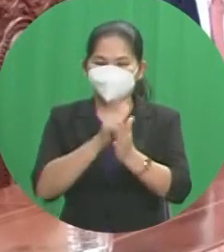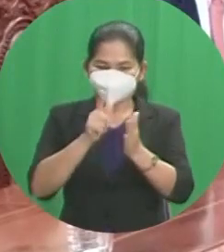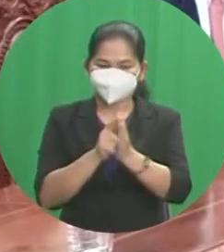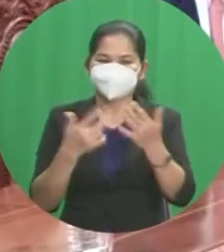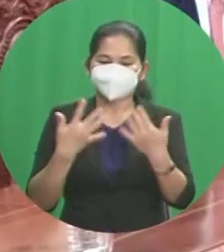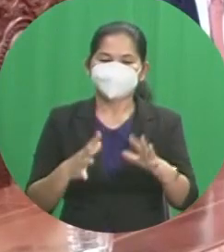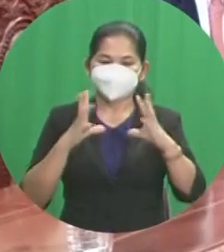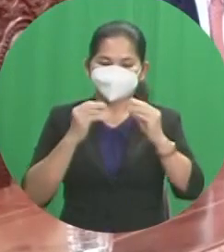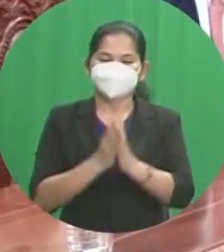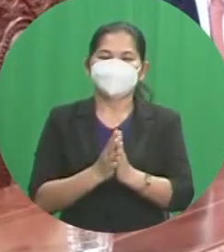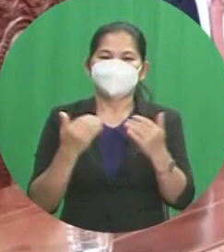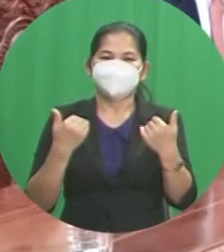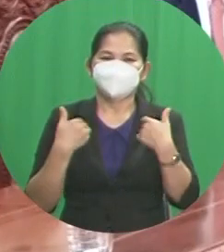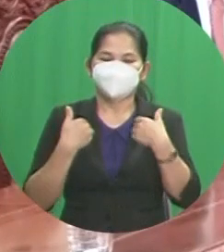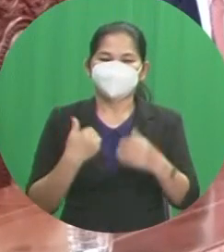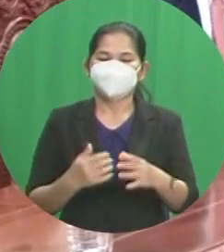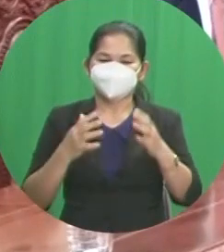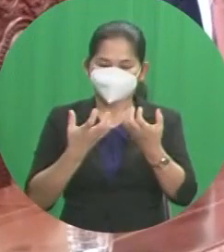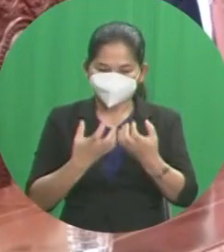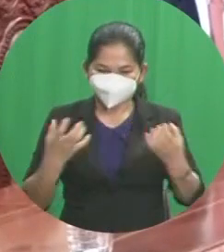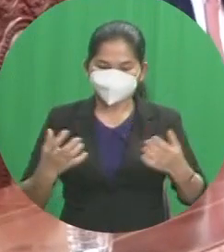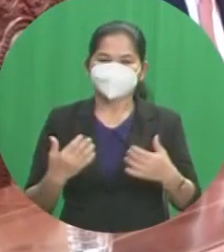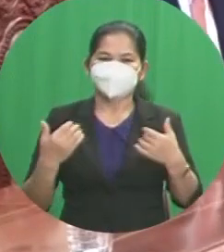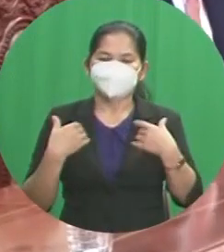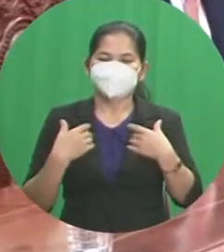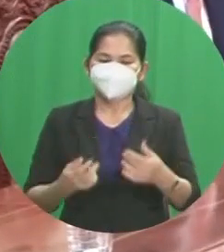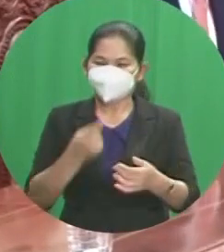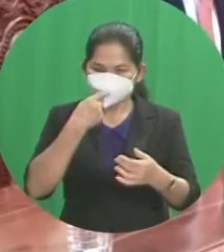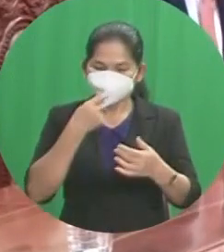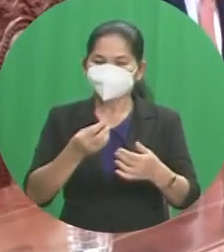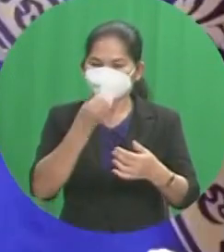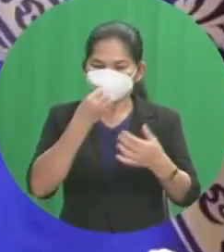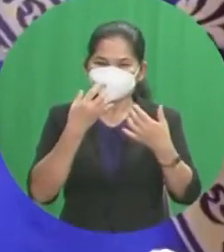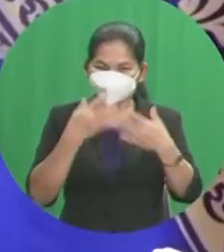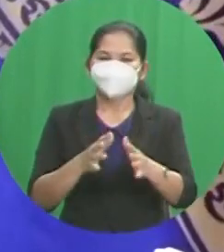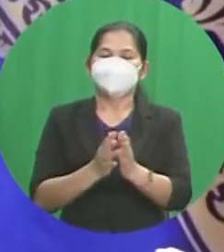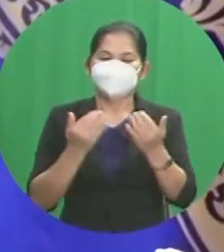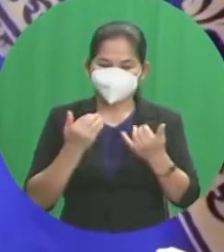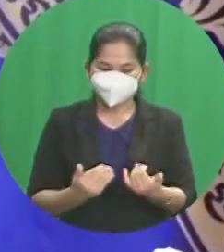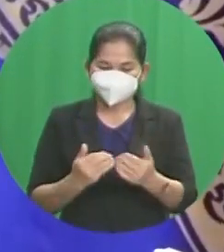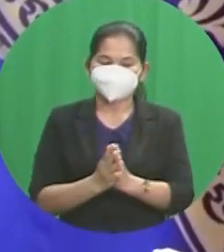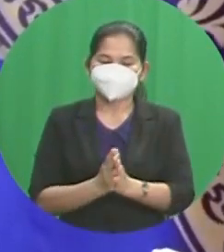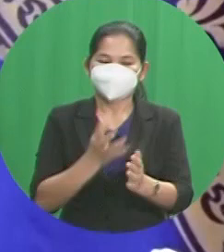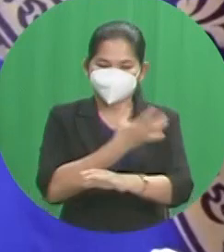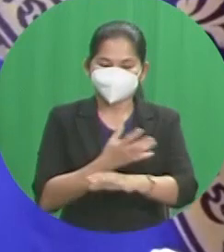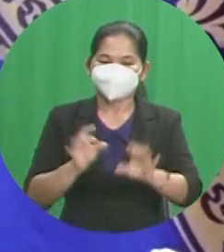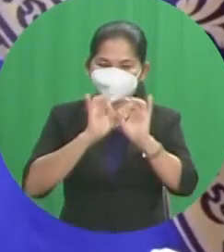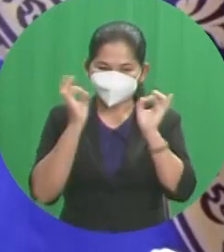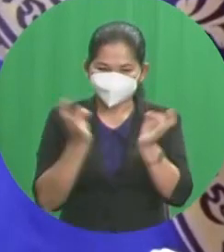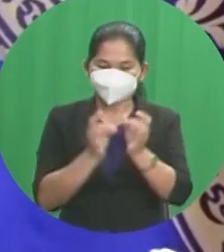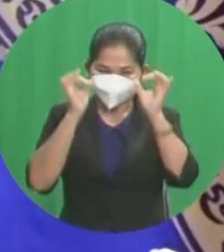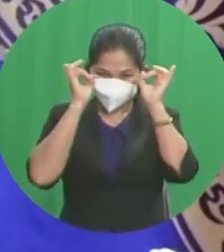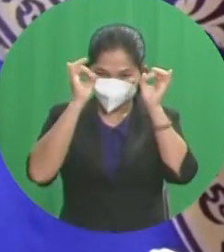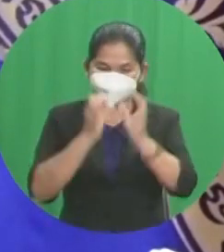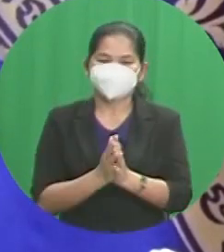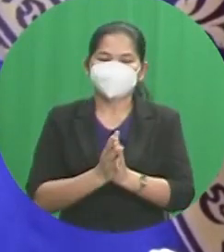ម្រាប់កិច្ចប្រជុំកំពូលស្ដីពីសន្តិសុខស្បៀងនិងអាហារូបត្ថម្ភបានឲ្យដឹងថាបច្ចុប្បន្នប្រព័ន្ធស្បៀងលើពិភពលោកប្រឈមនឹងប